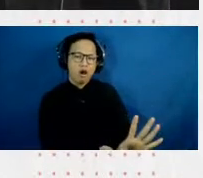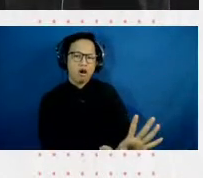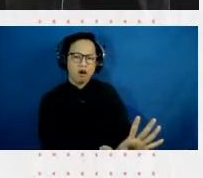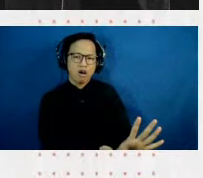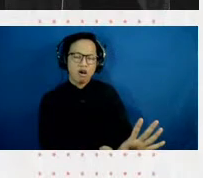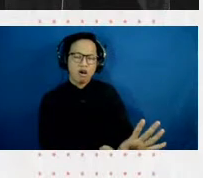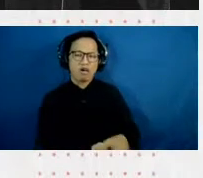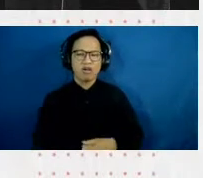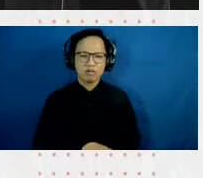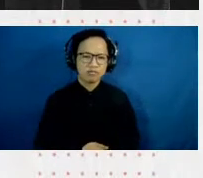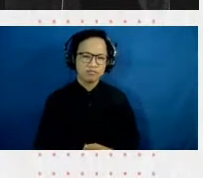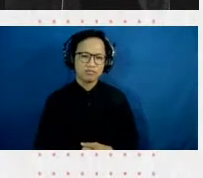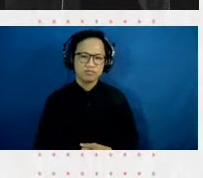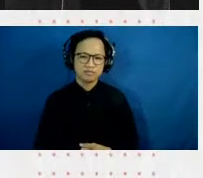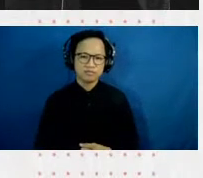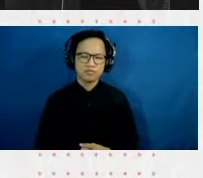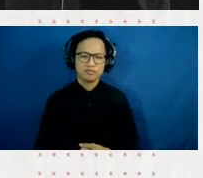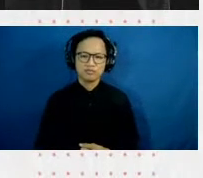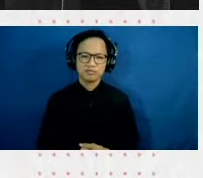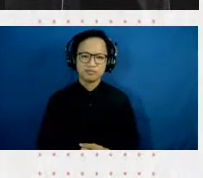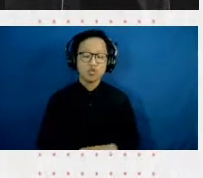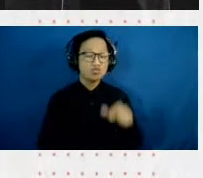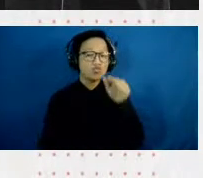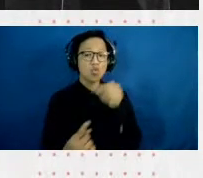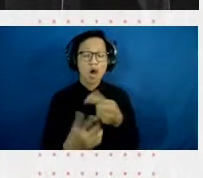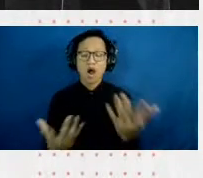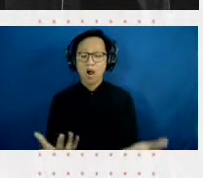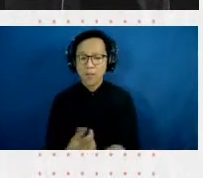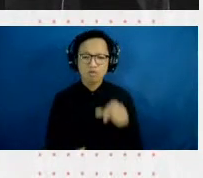juga, tidak ada lagi orang-orang yang kemudian